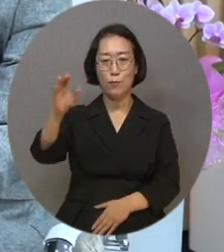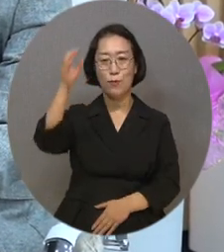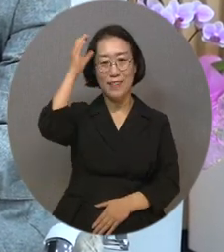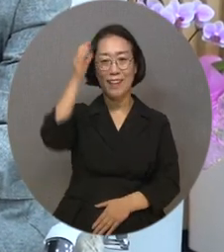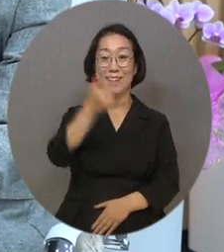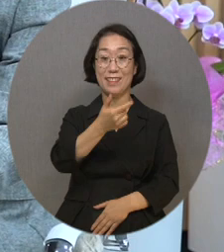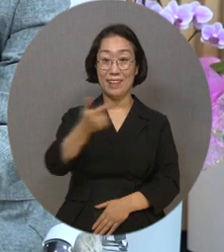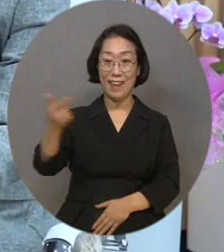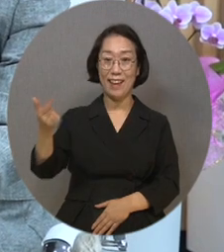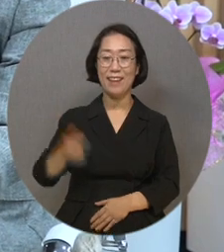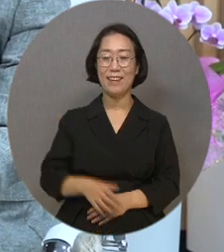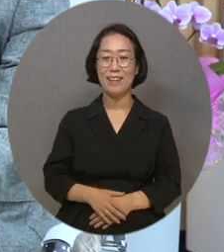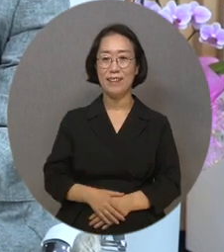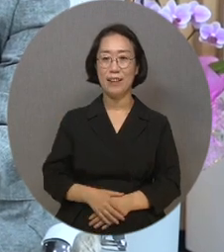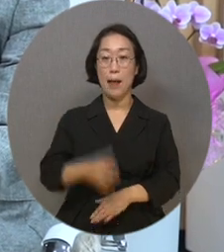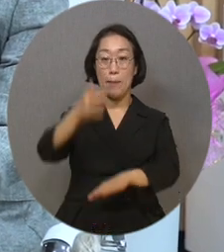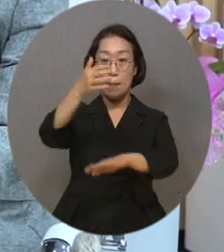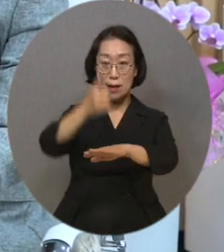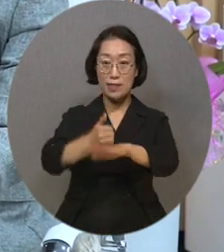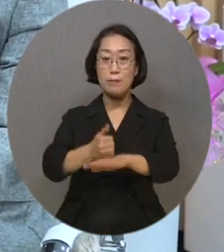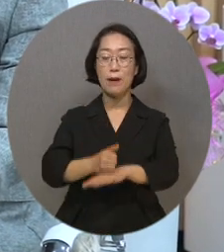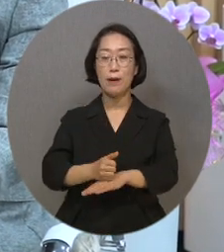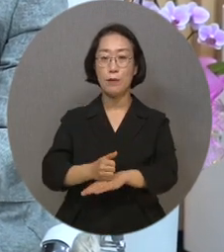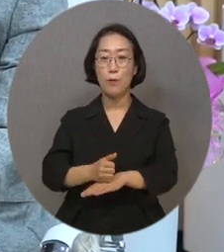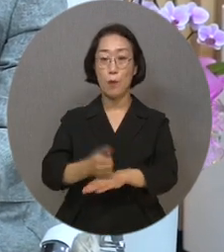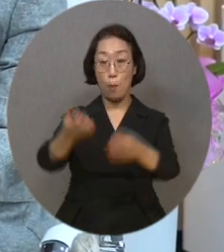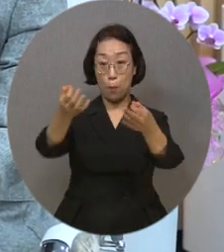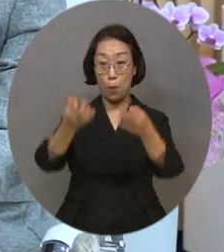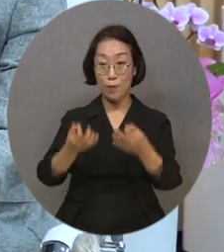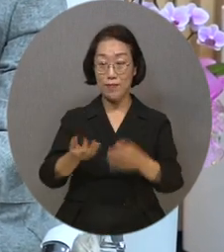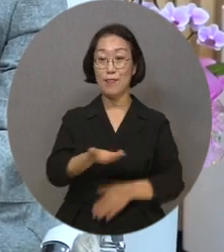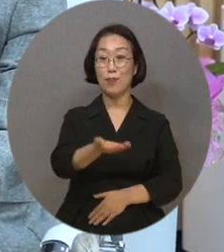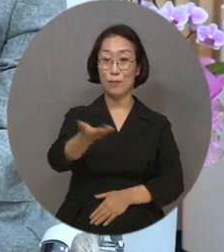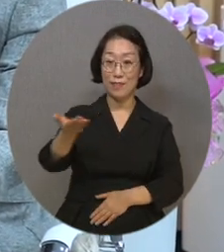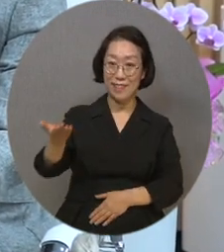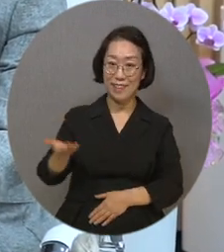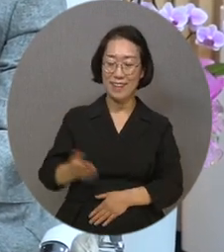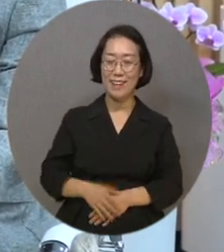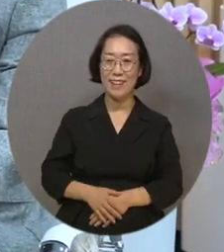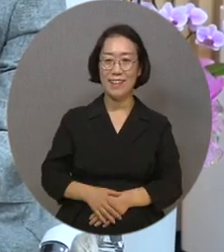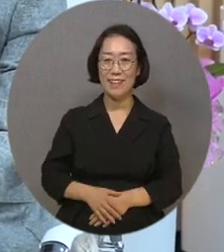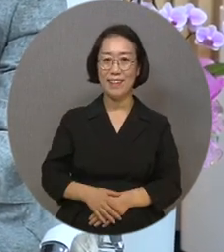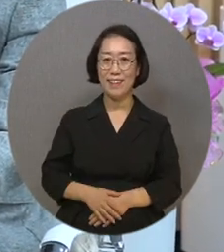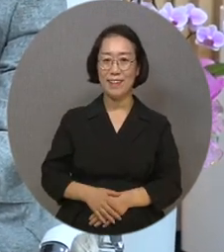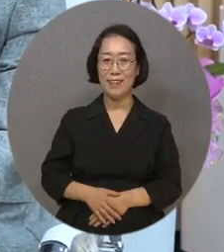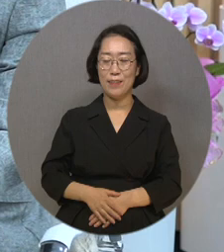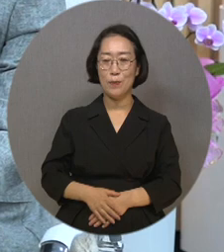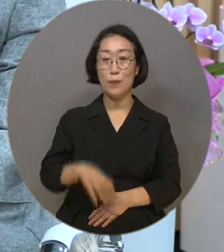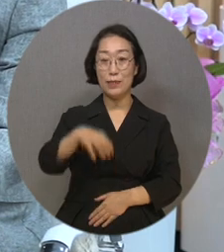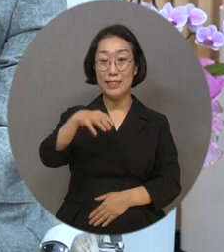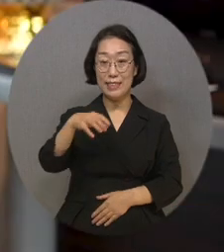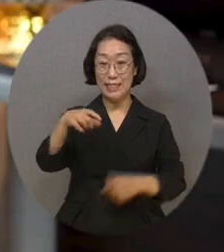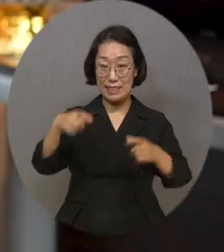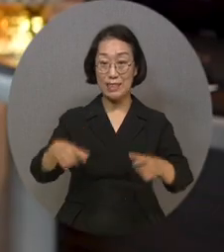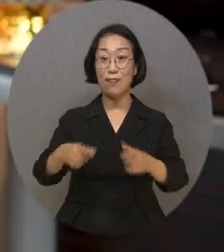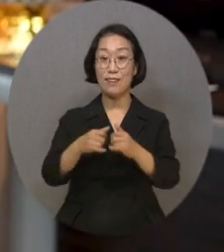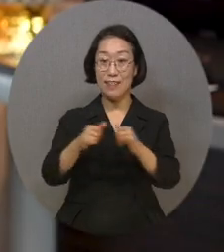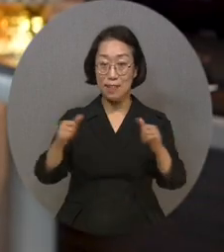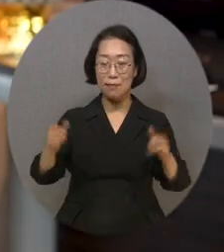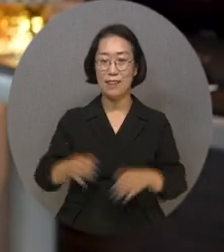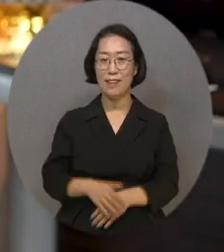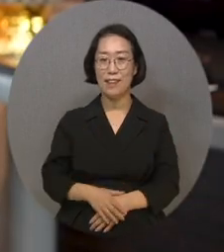기대할 텐데요. 마지막으로 이 방송을 우리 시청해 주시는 시청자분들하고 또 우리 고창 군민들에게